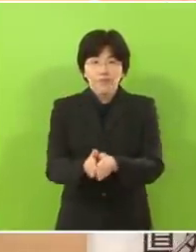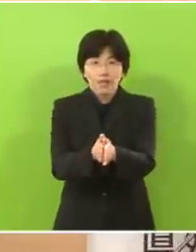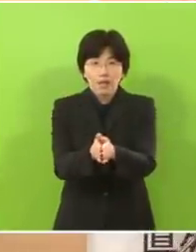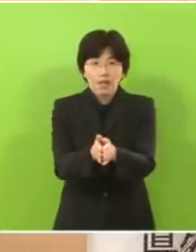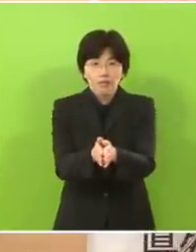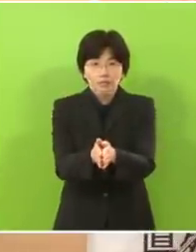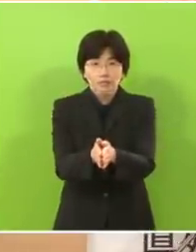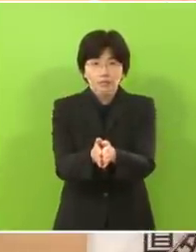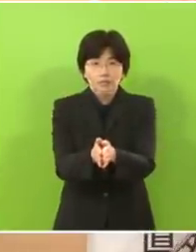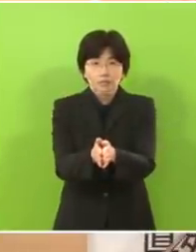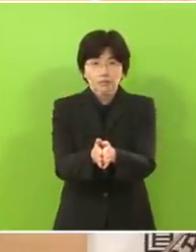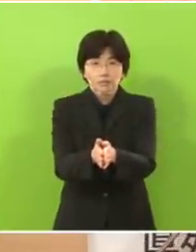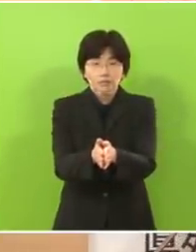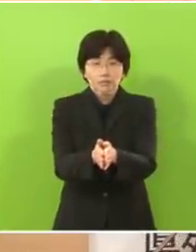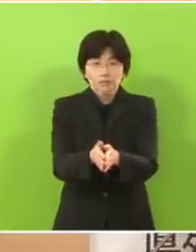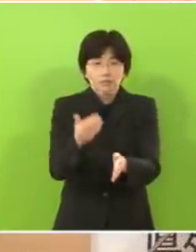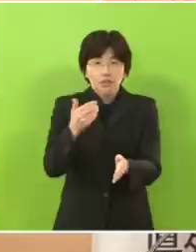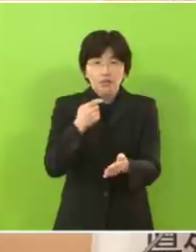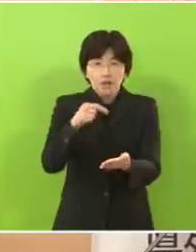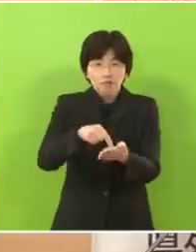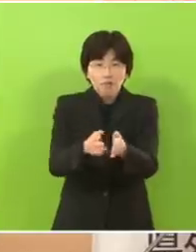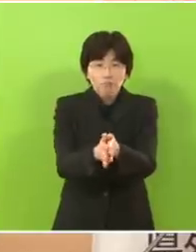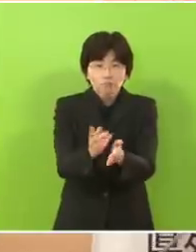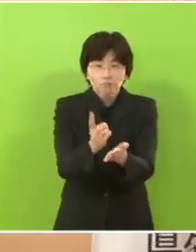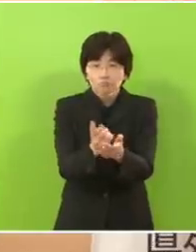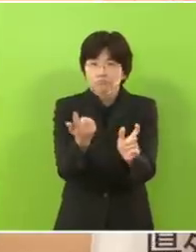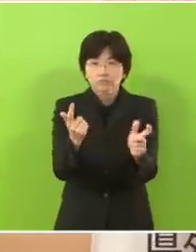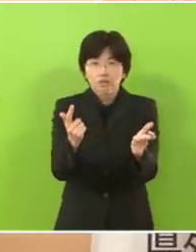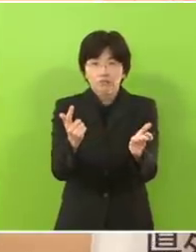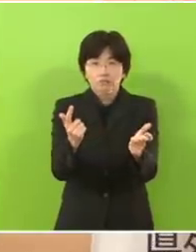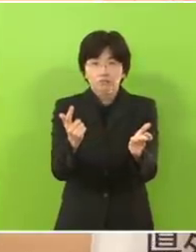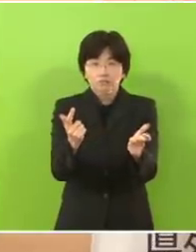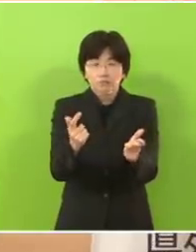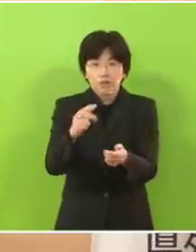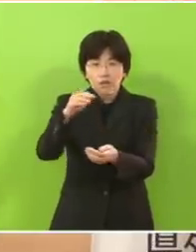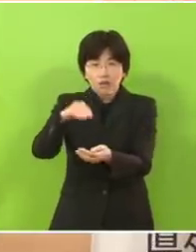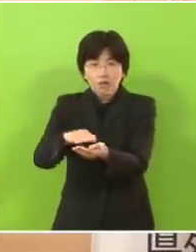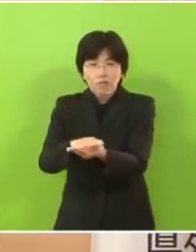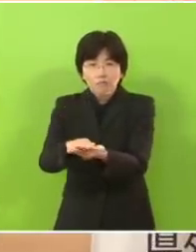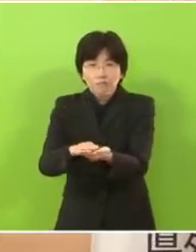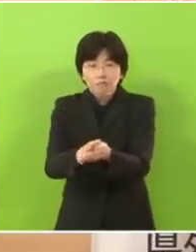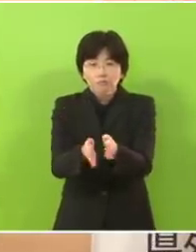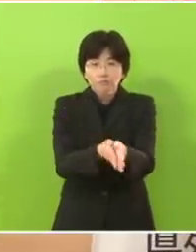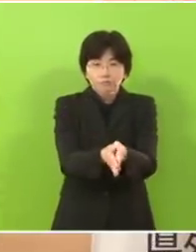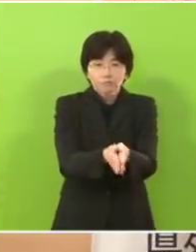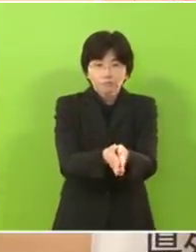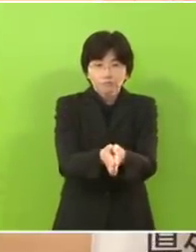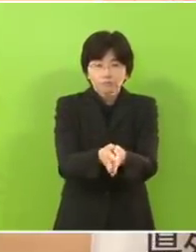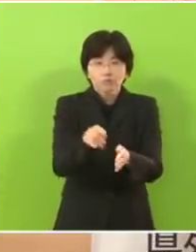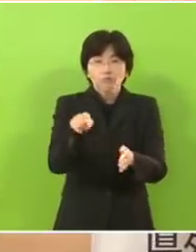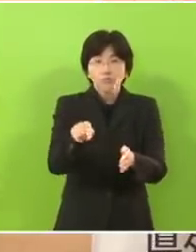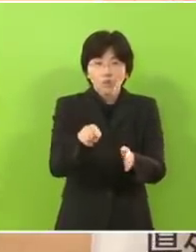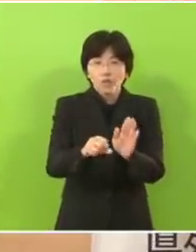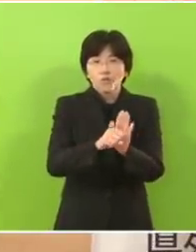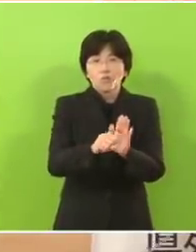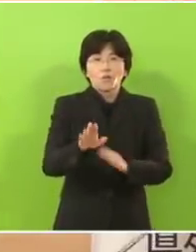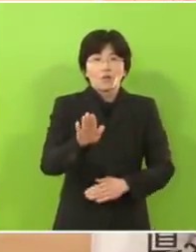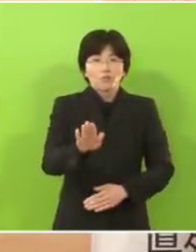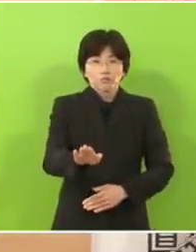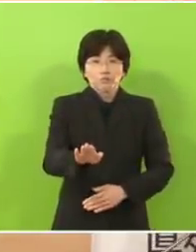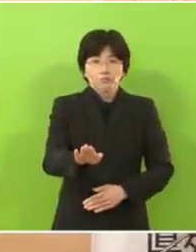は水でサッと流すのでは意味がない湧水とハンドソープでこまめに手洗いをして効果が出てくるという